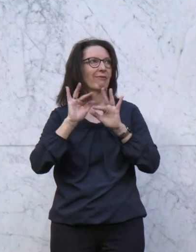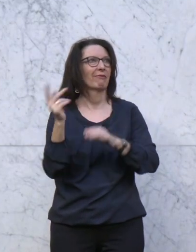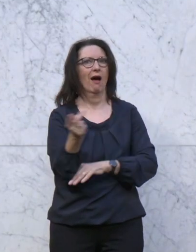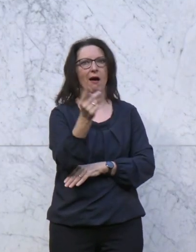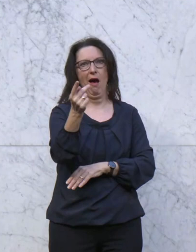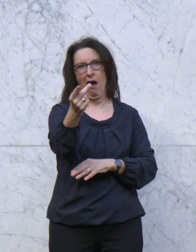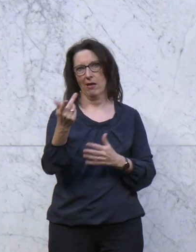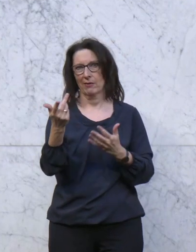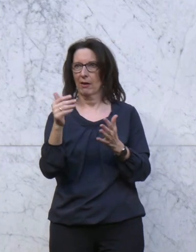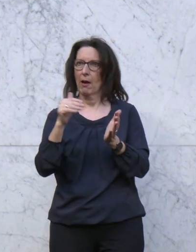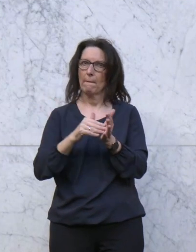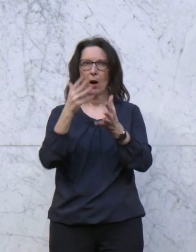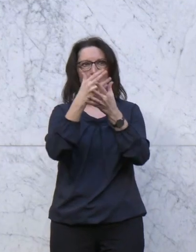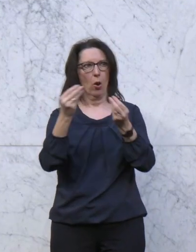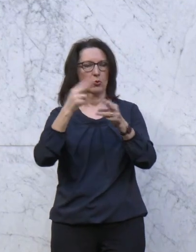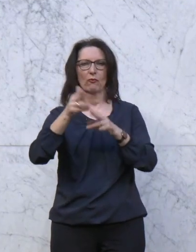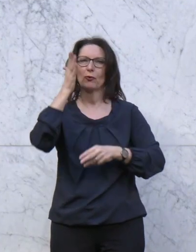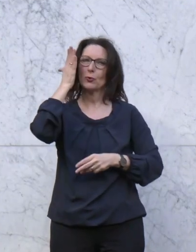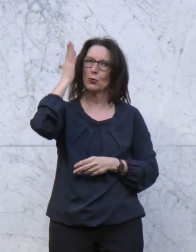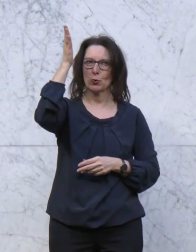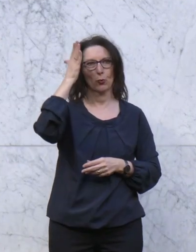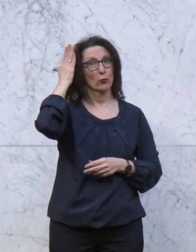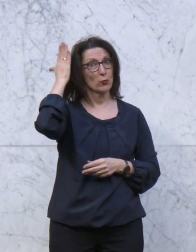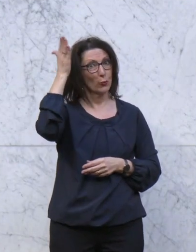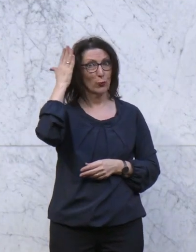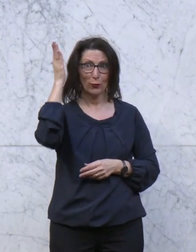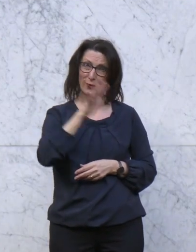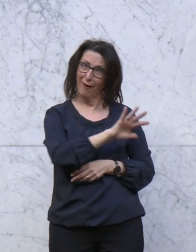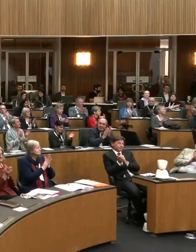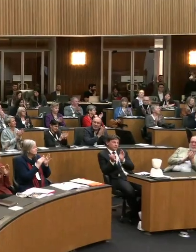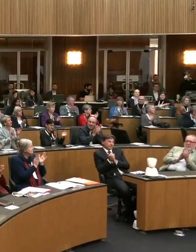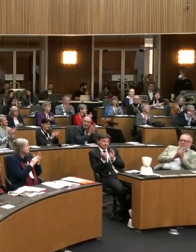for an inclusive future, a future we want.